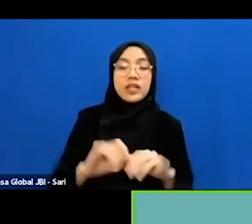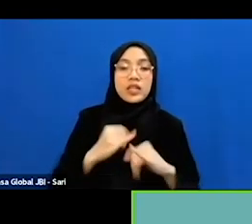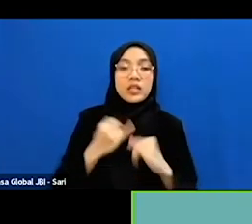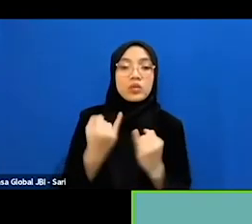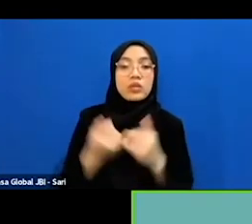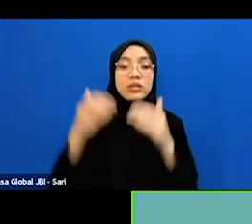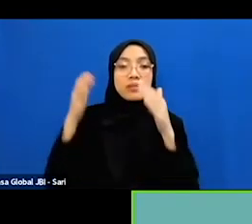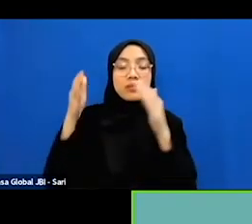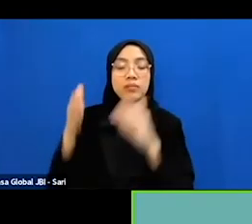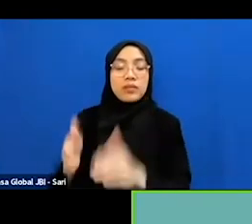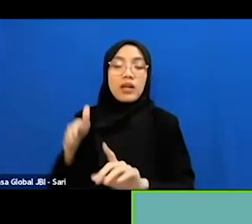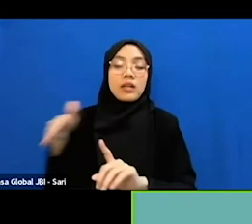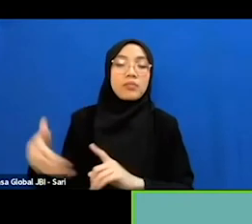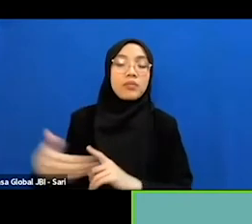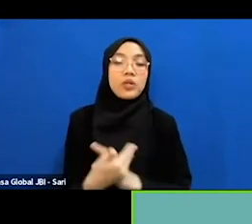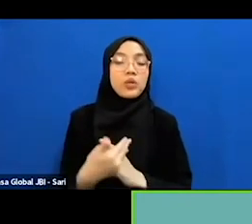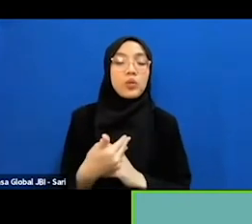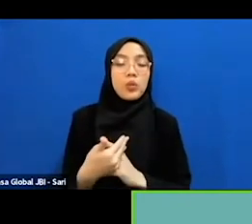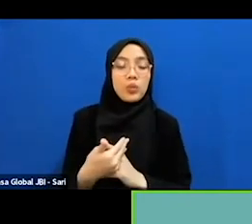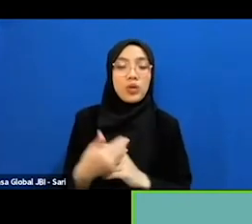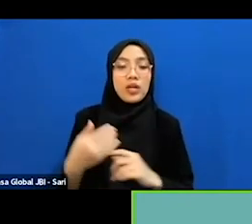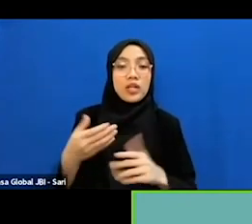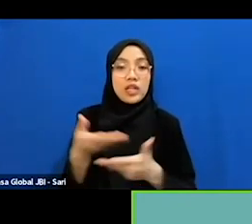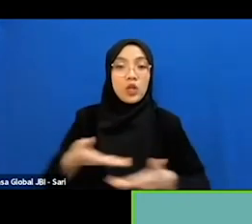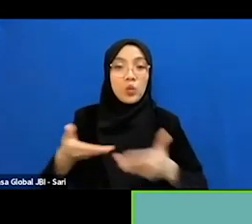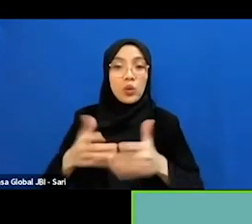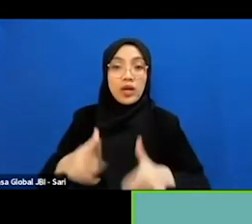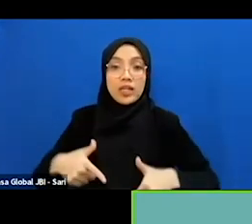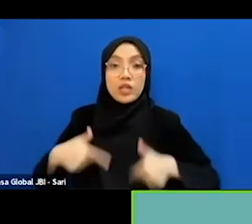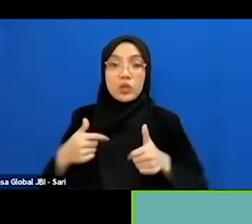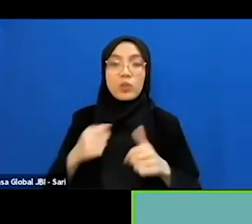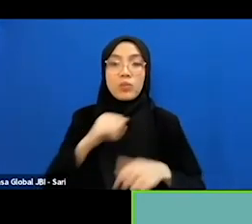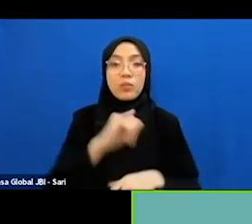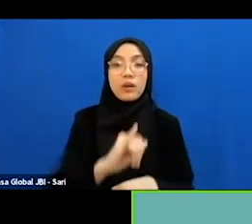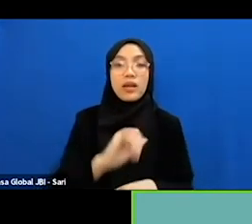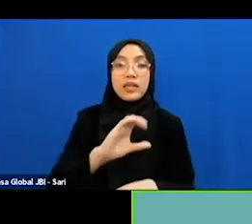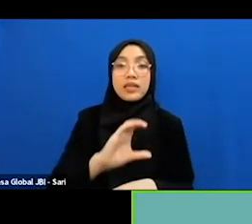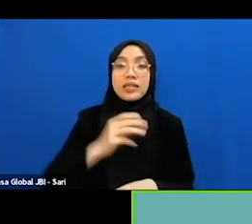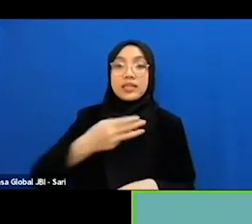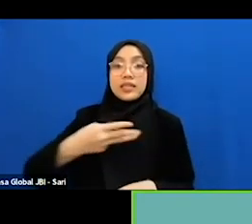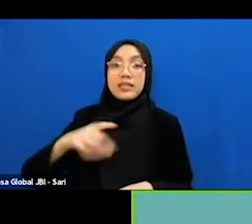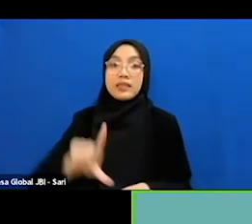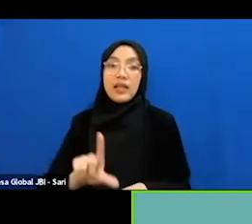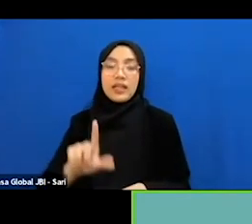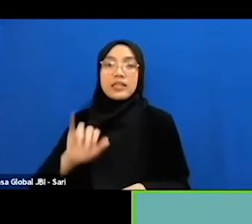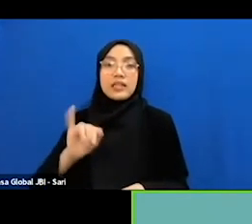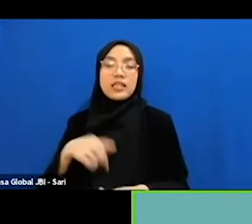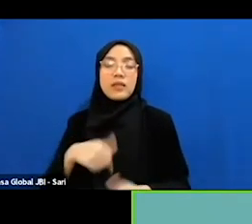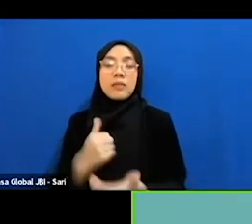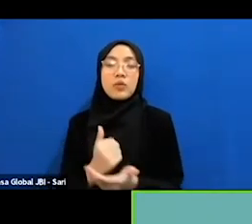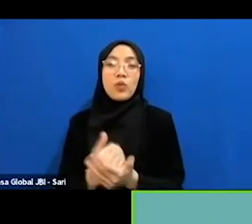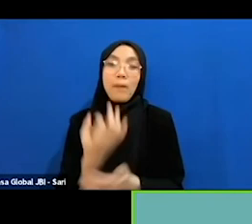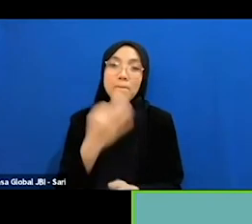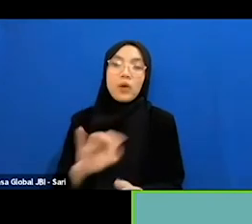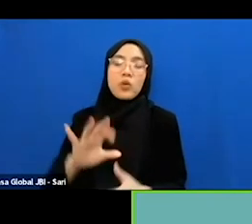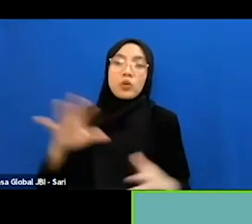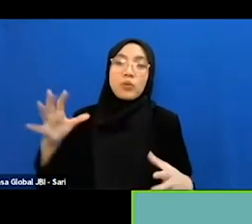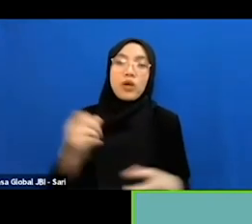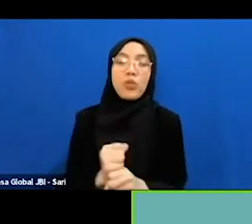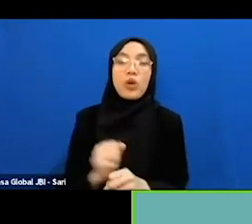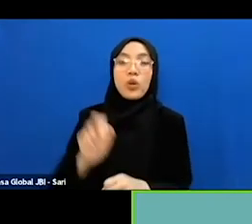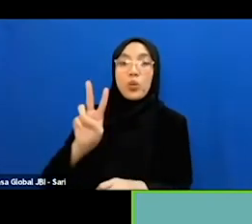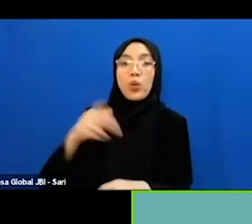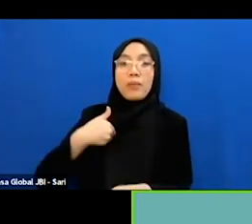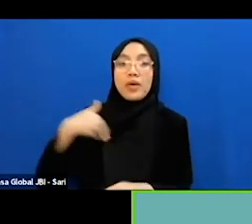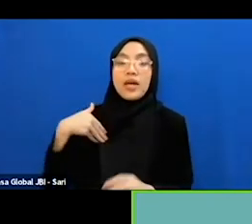di bidang perlindungan apa lingkungan hidup Faisal jadi ini juga baru untuk menggabung dua pihak